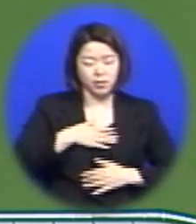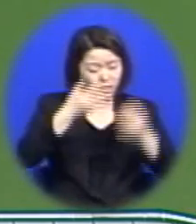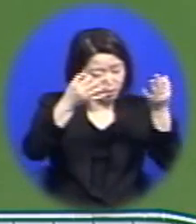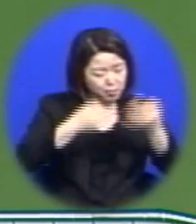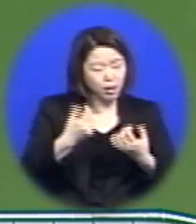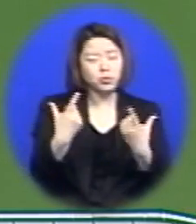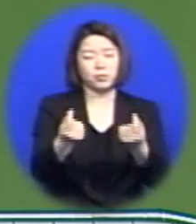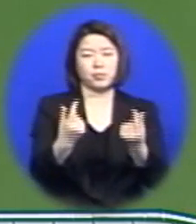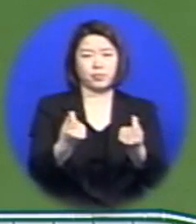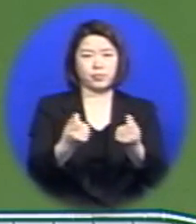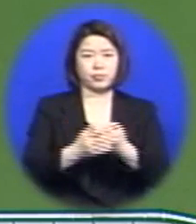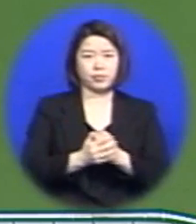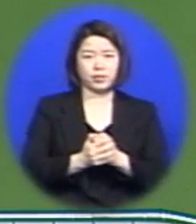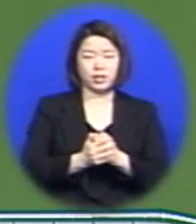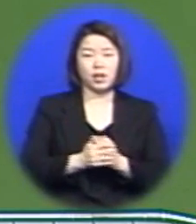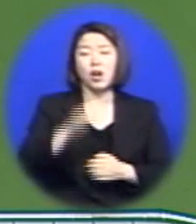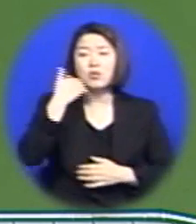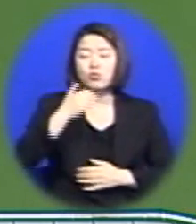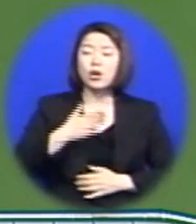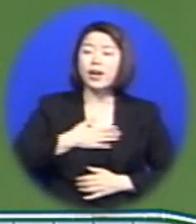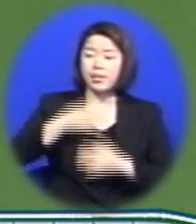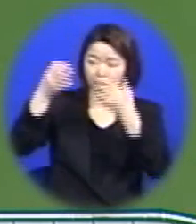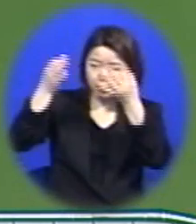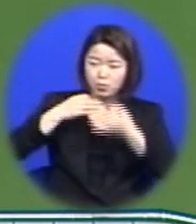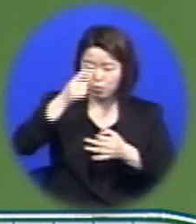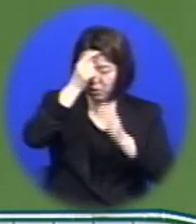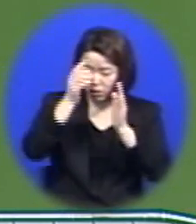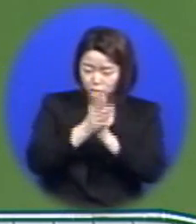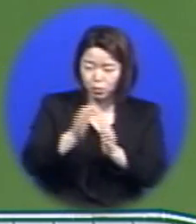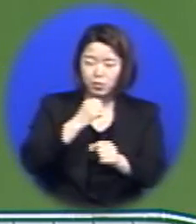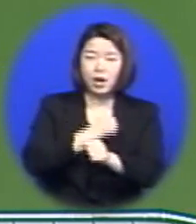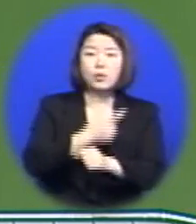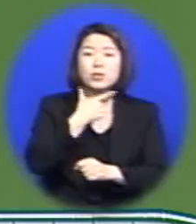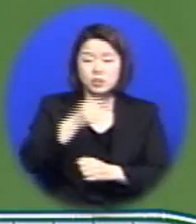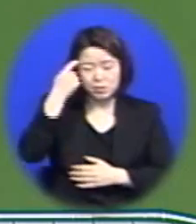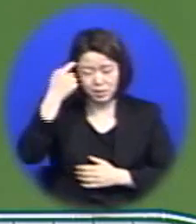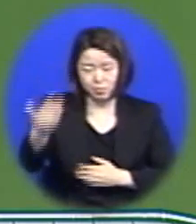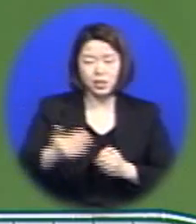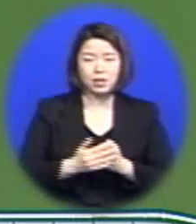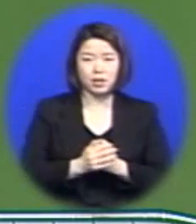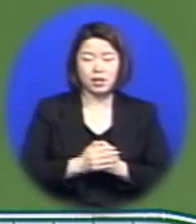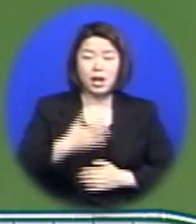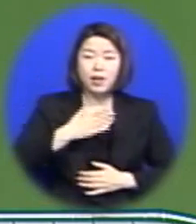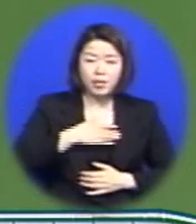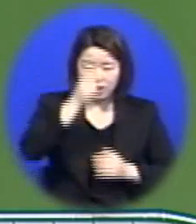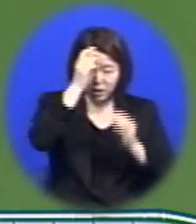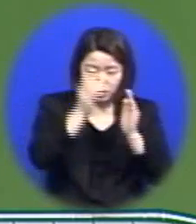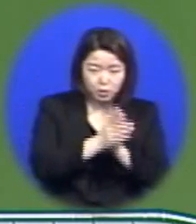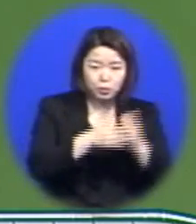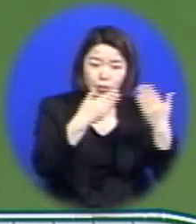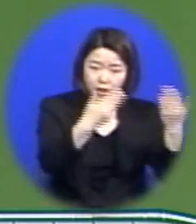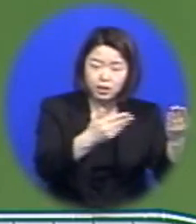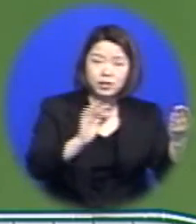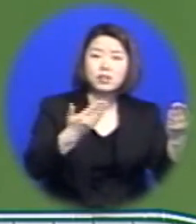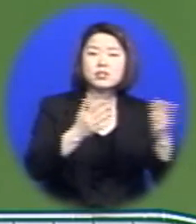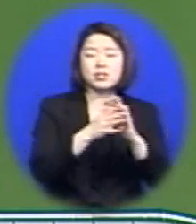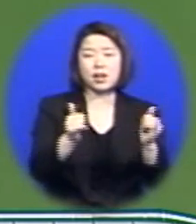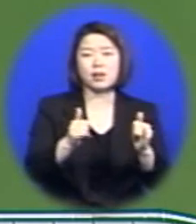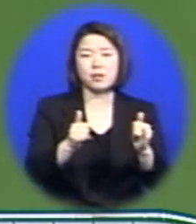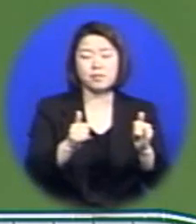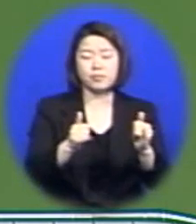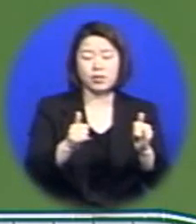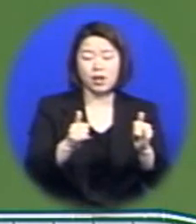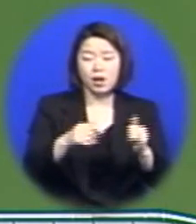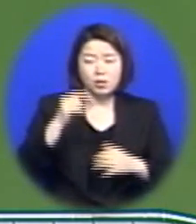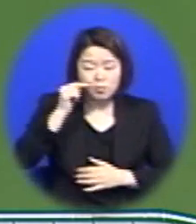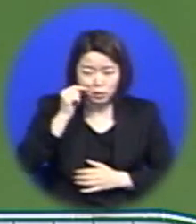그렇습니다 하나님 누가 나를 보고 기도하겠습니다 내가 기도해야 될 사람들 기도도 못하게 교회문을